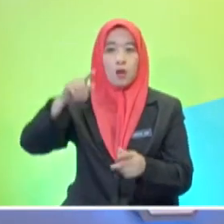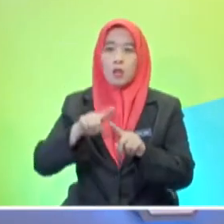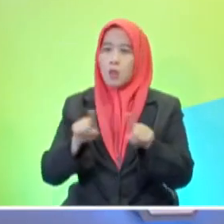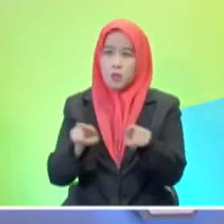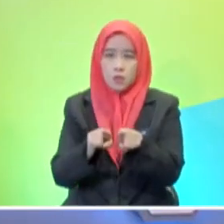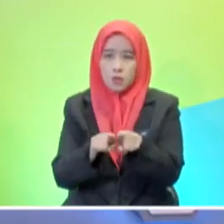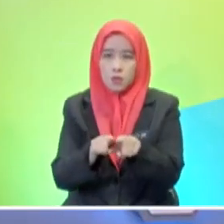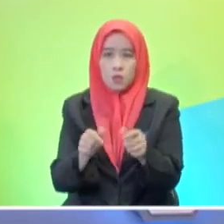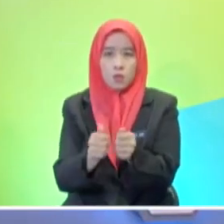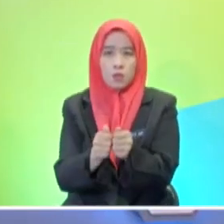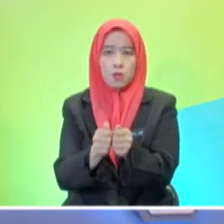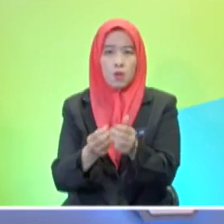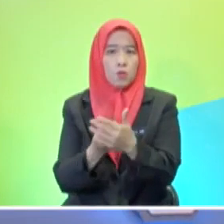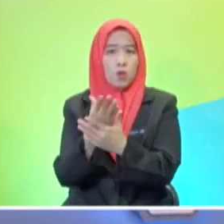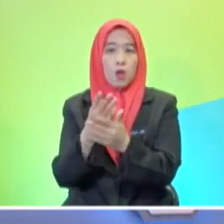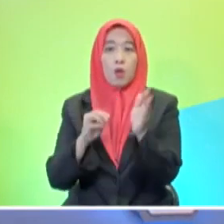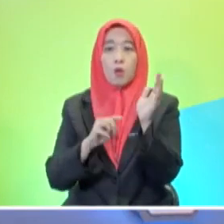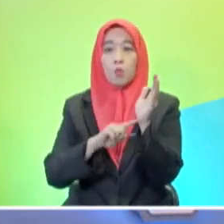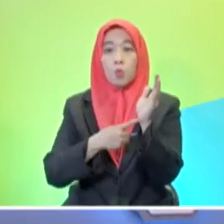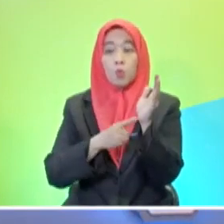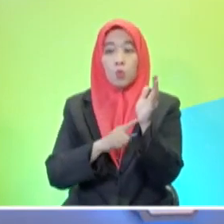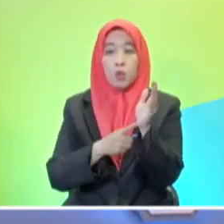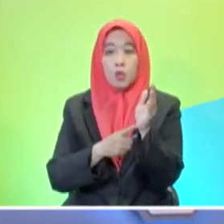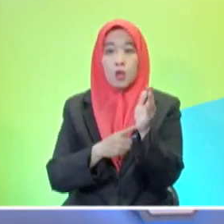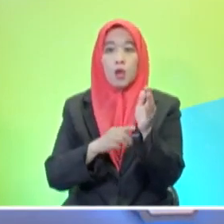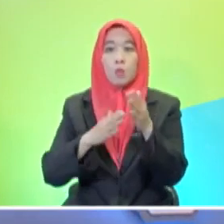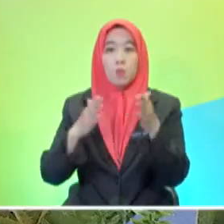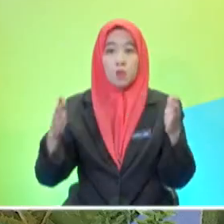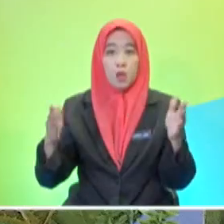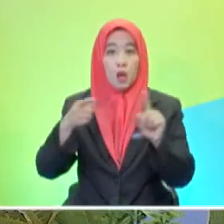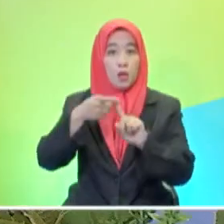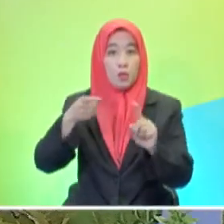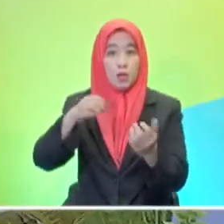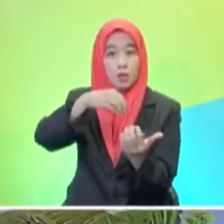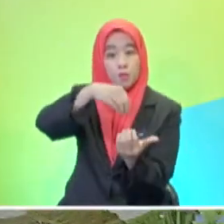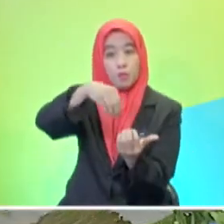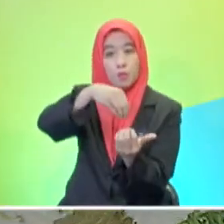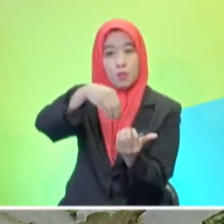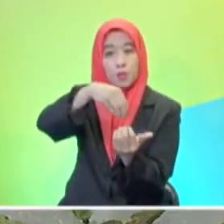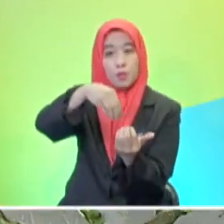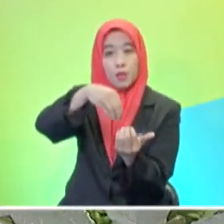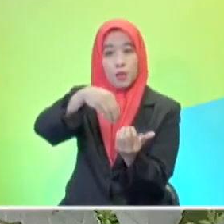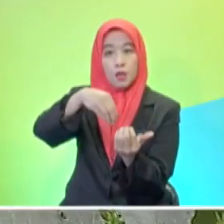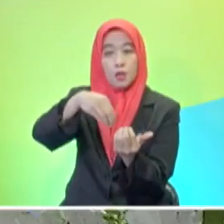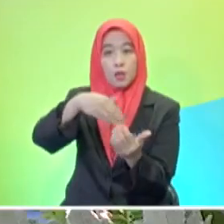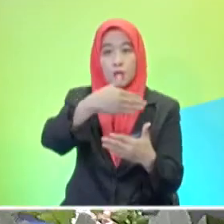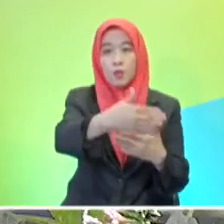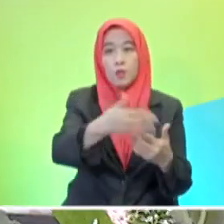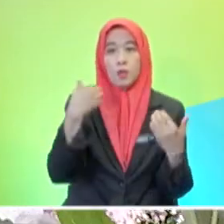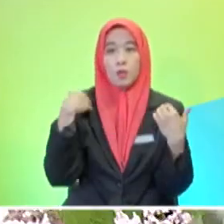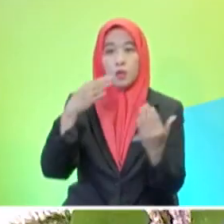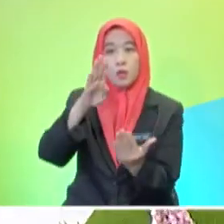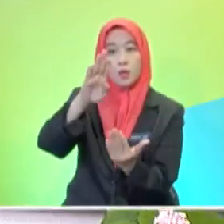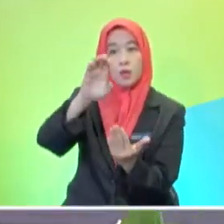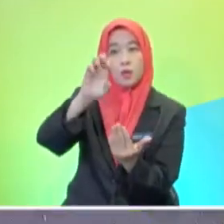Tumbuhan ini mula-mula akan membesar daripada biji benih. Macam kat depan Syafiqah tu. Syafiqah boleh tolong angkatkan